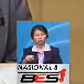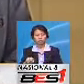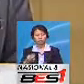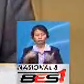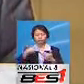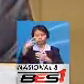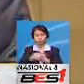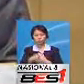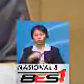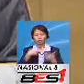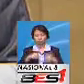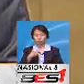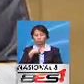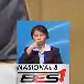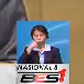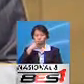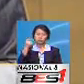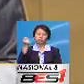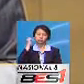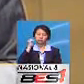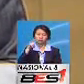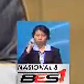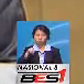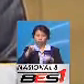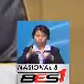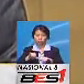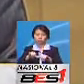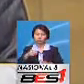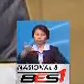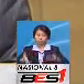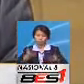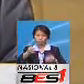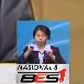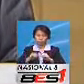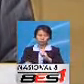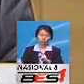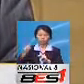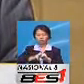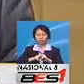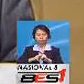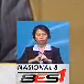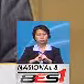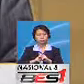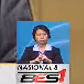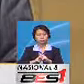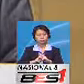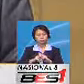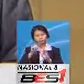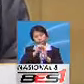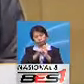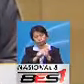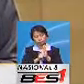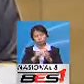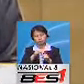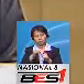program-program yang saya telah sebutkan tadi itu perlu diteruskan dan mungkin kita boleh tambah lagi kriteria ataupun